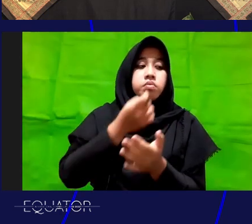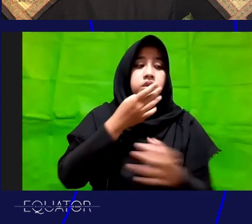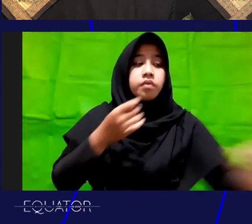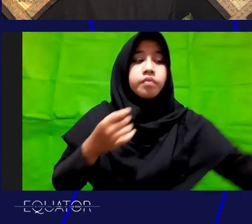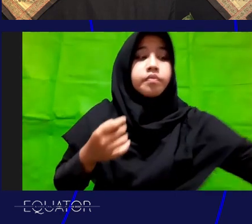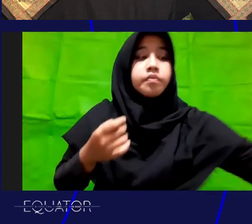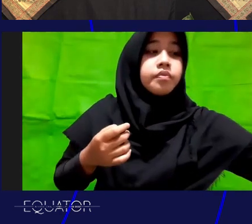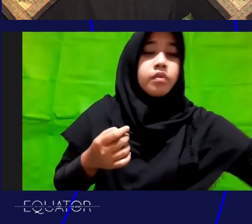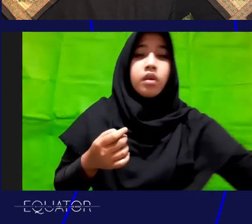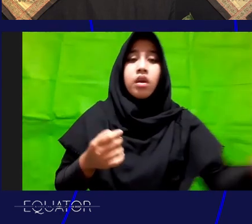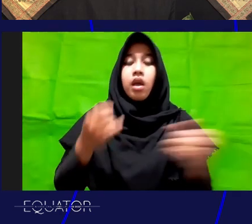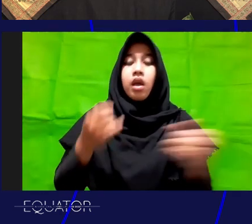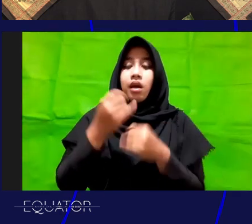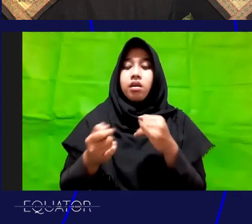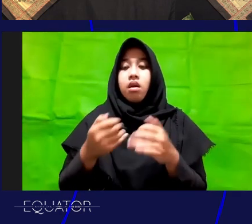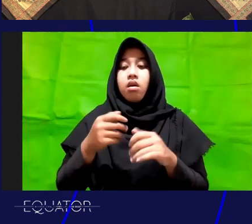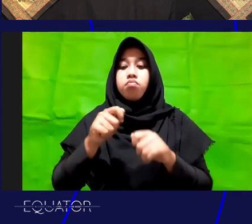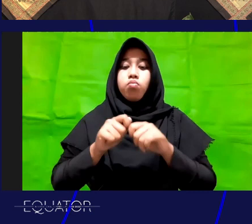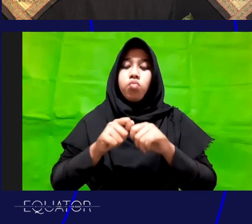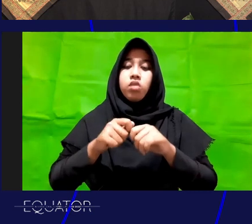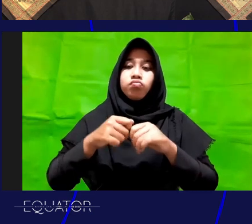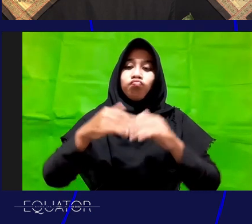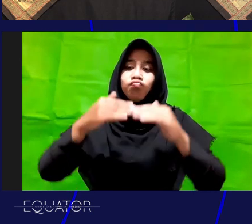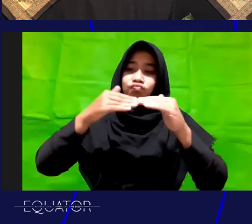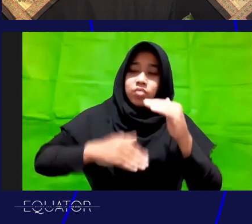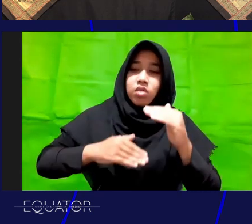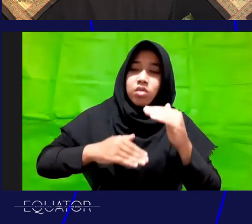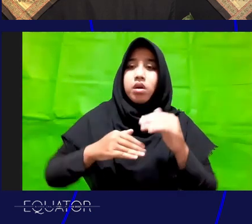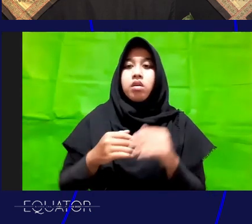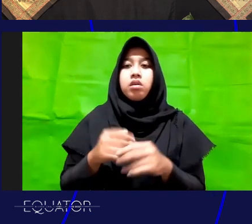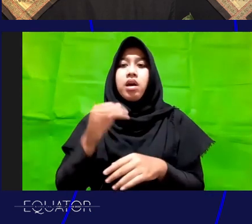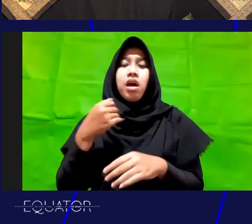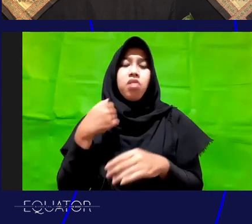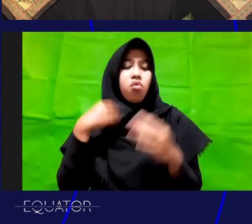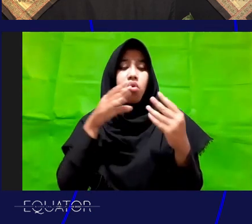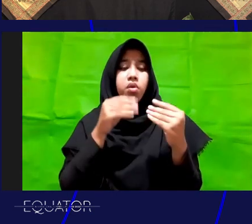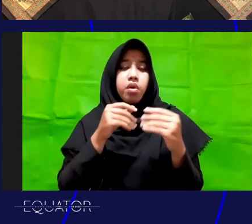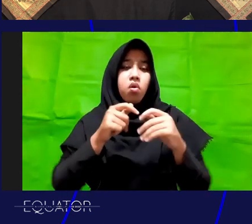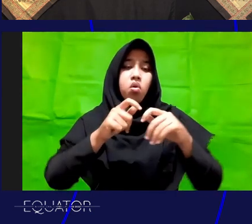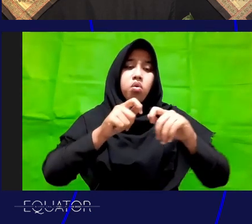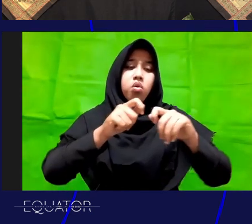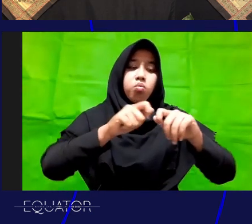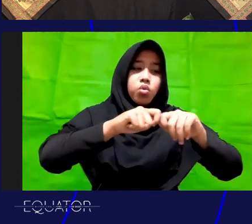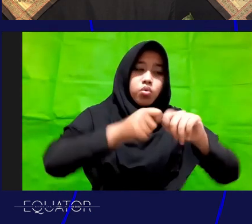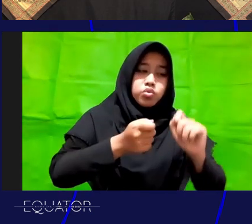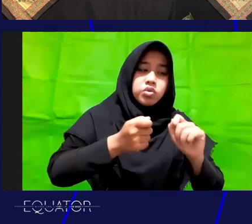karena kompromi mengikis jiwa-jiwa gelisah Nusantara gitu.